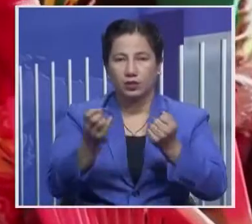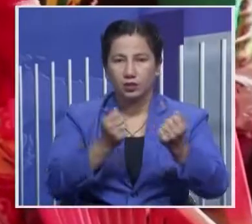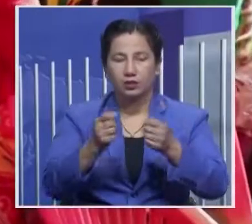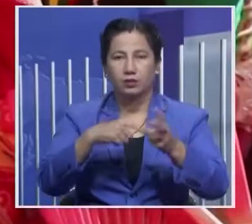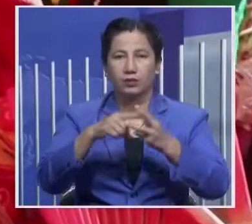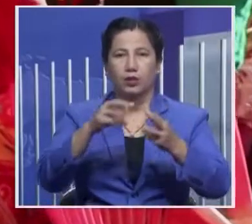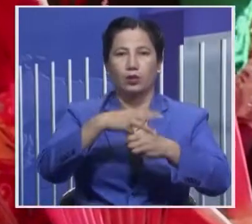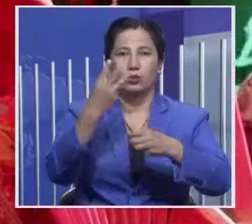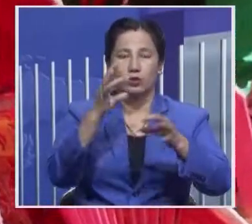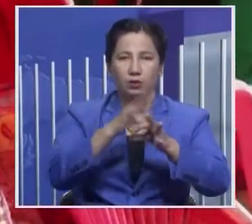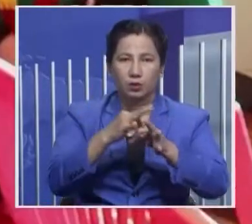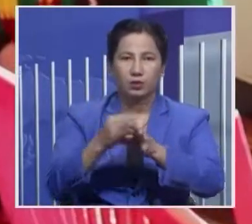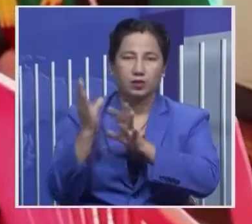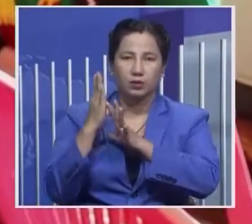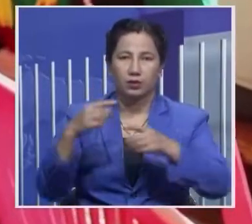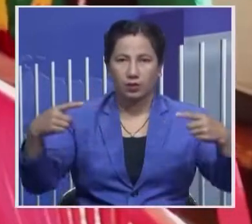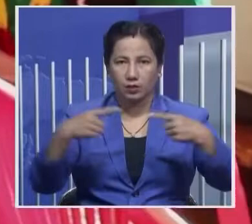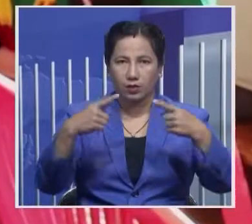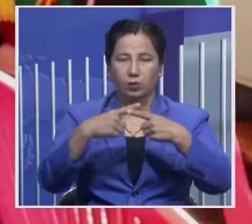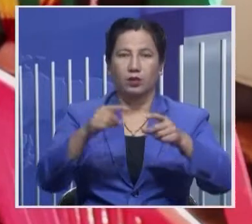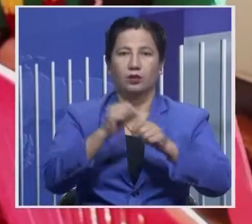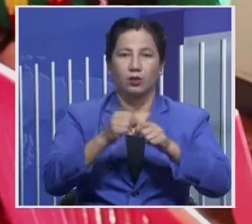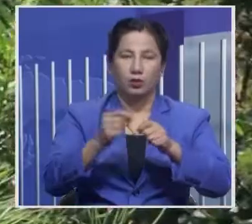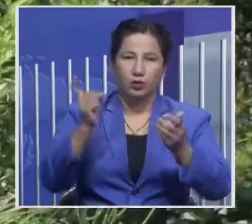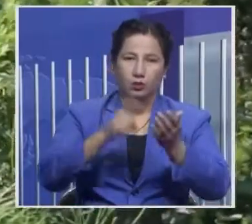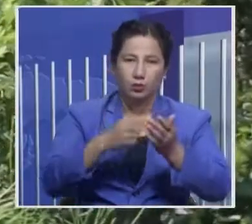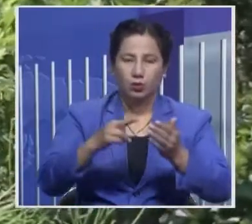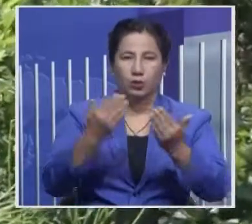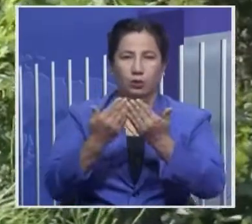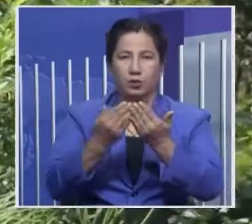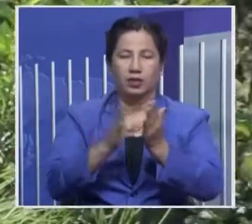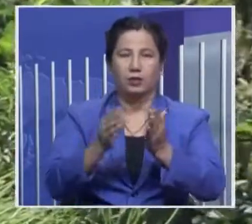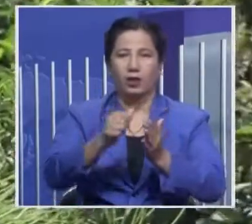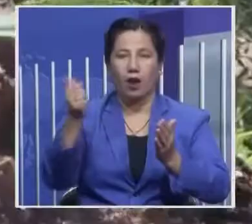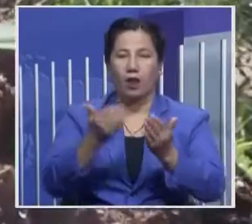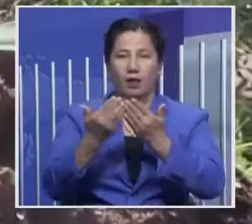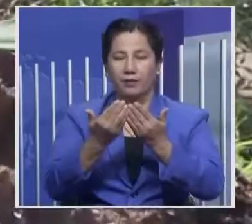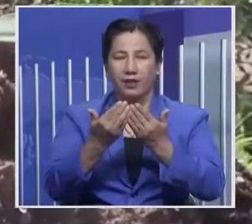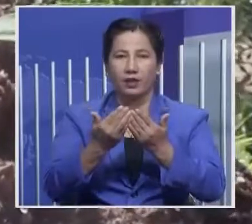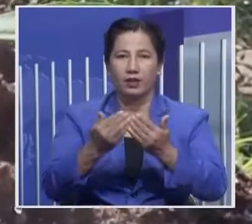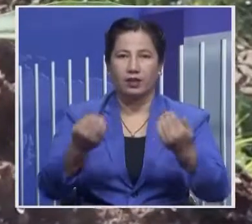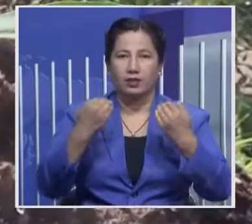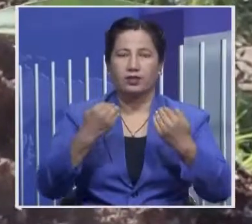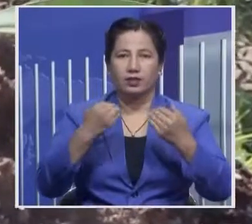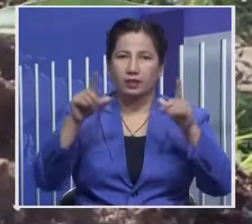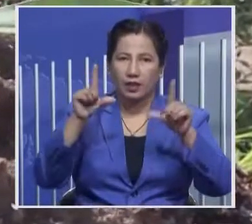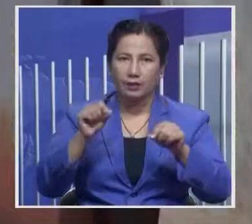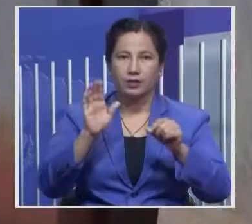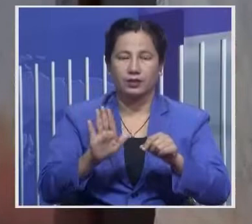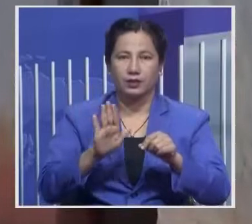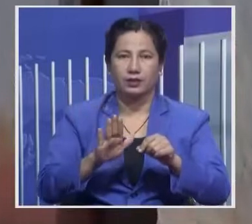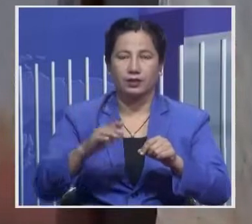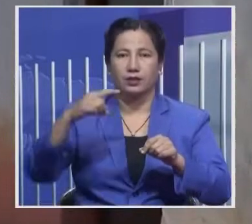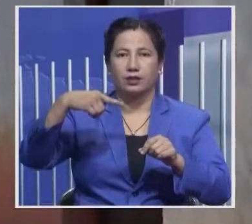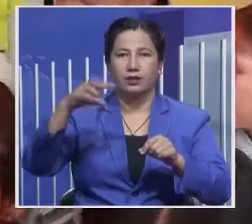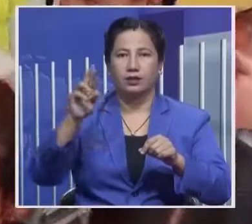पनि उच्च व्यवस्थापन गरी नमुना उन्मुख बन्न थालेको यो विद्यालयबाट अन्य विद्यालयहरूले पनि सिक्न आवश्यक छ।